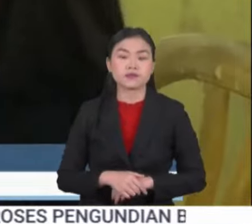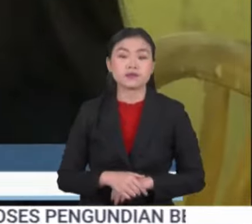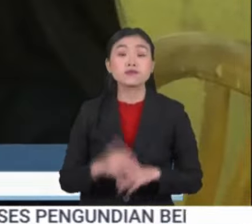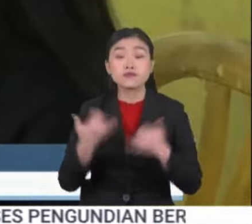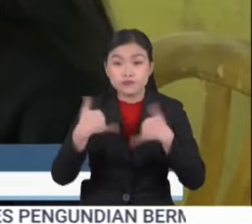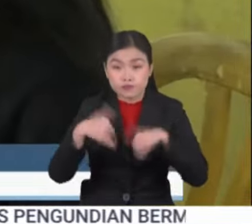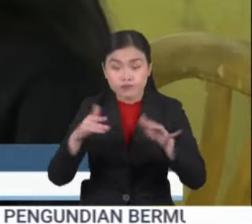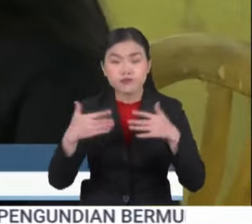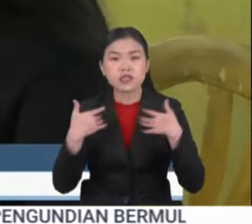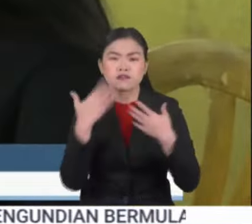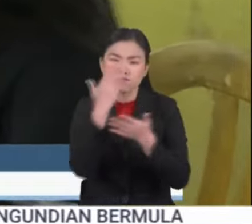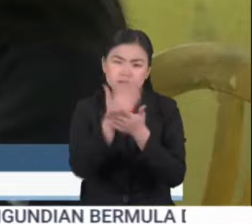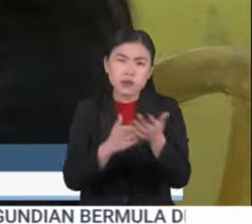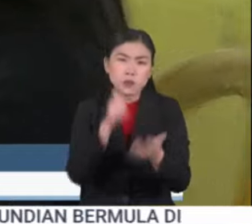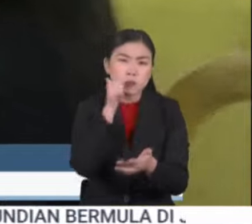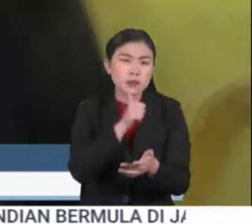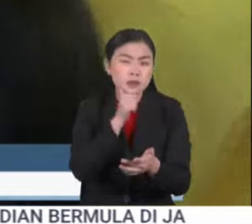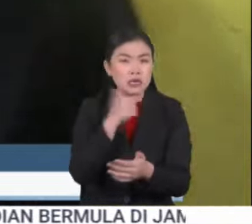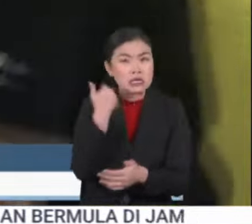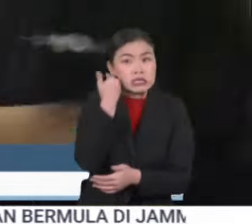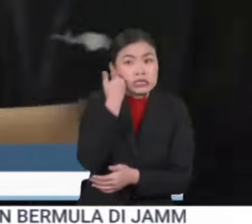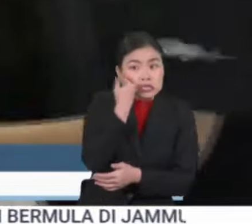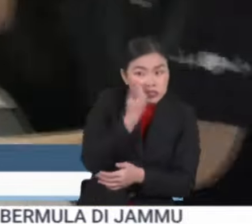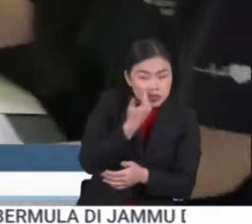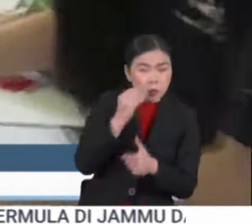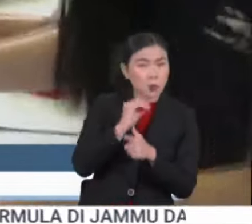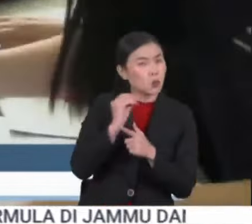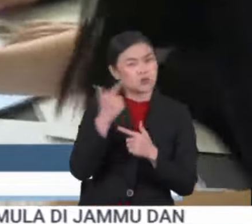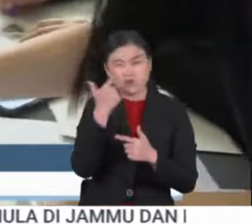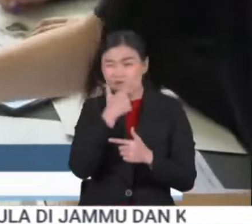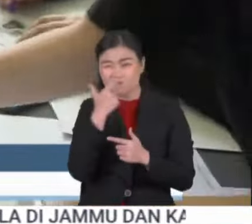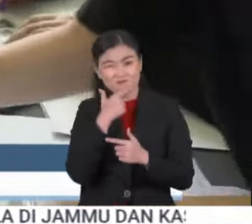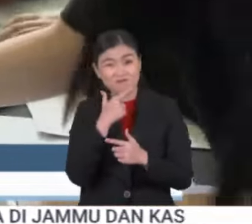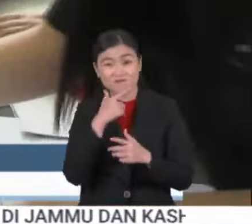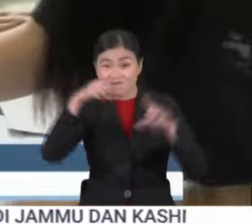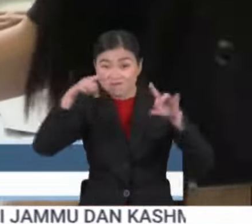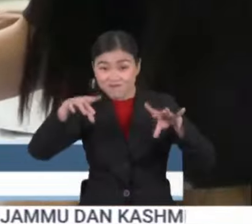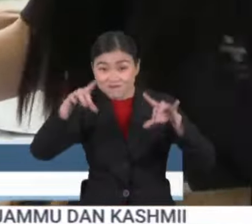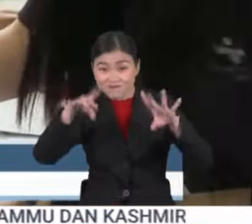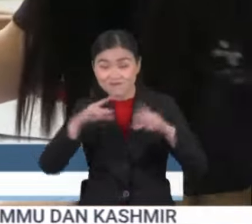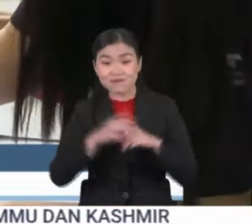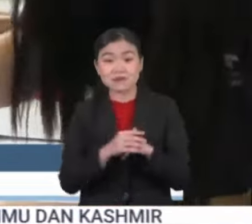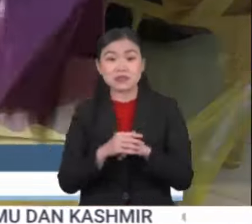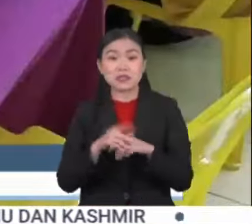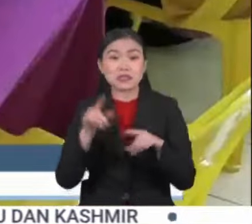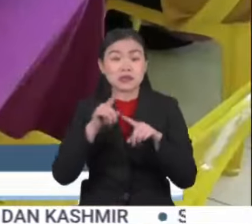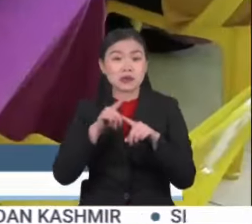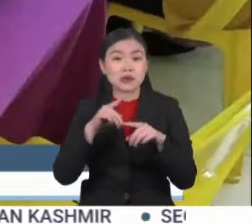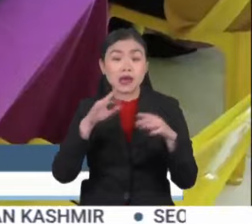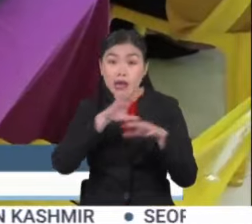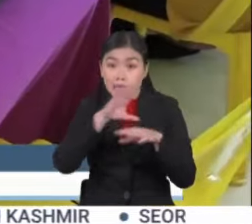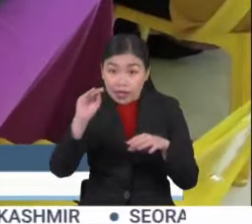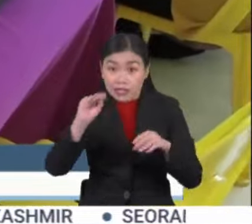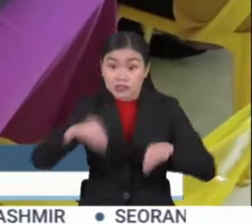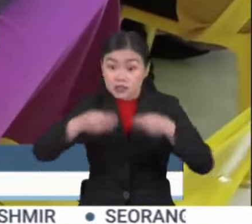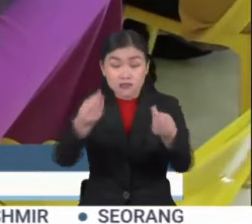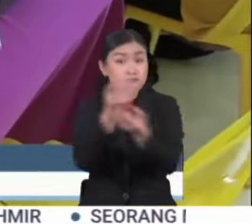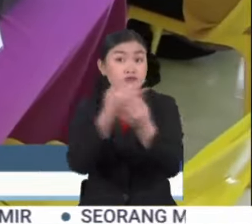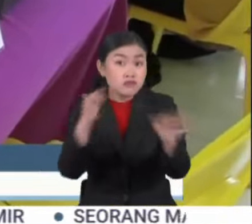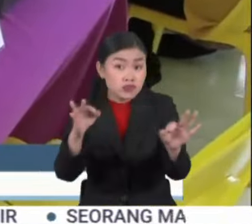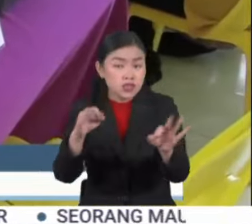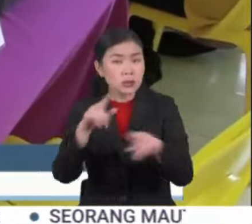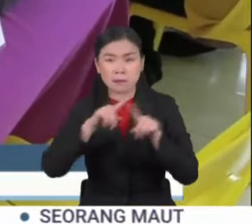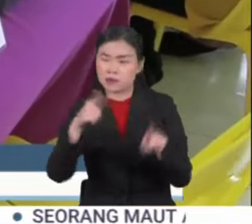masih terdapat segelintir wanita yang malu atau takut untuk menjalani ujian tersebut meskipun ia ditawarkan secara